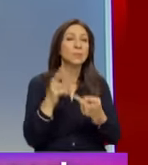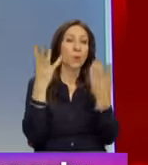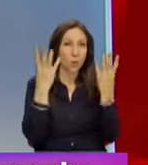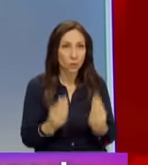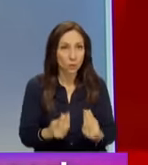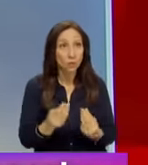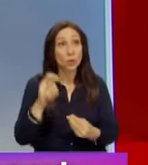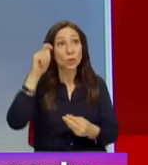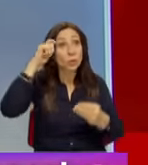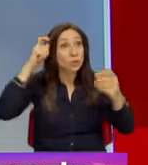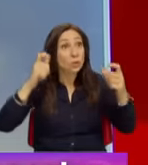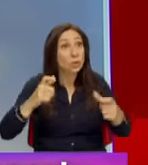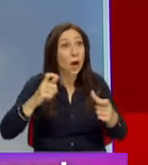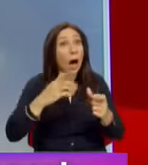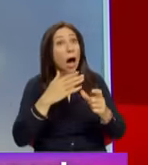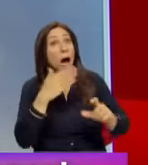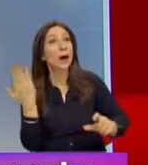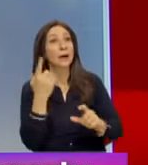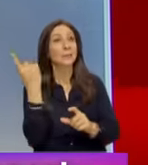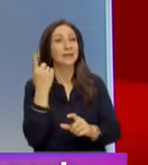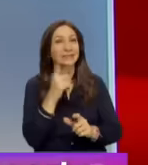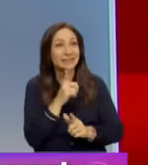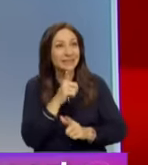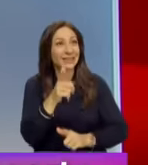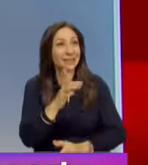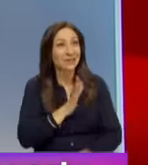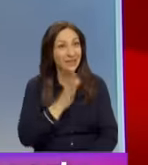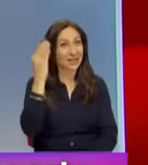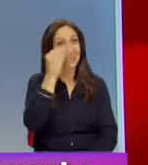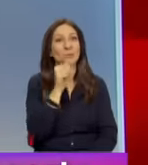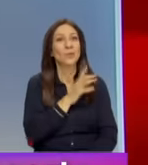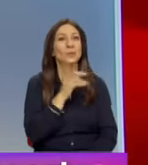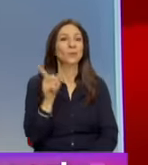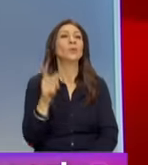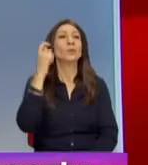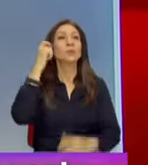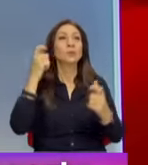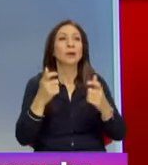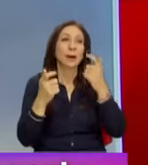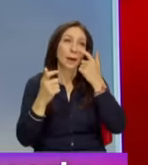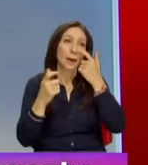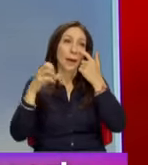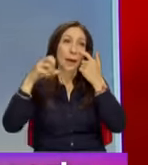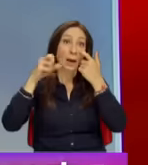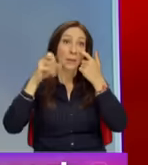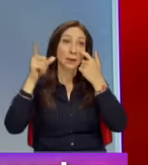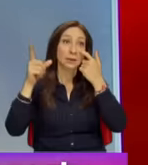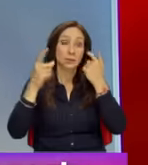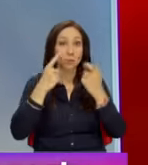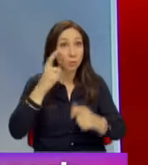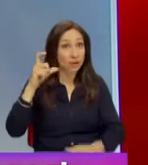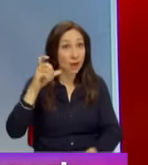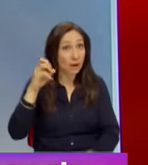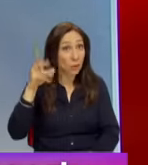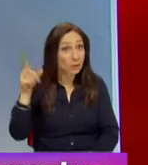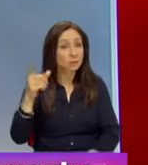oldu. Üsküdar'a ayrı bir seslenişi vardı Ekrem İmamoğlu'nun. Üsküdar, AK Parti'nin, Cumhurbaşkanı